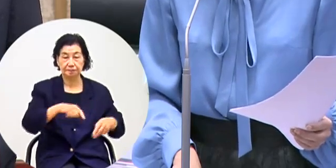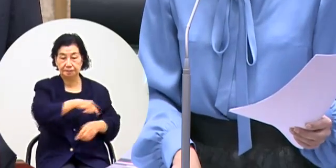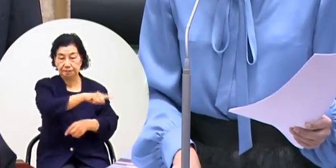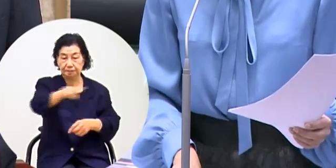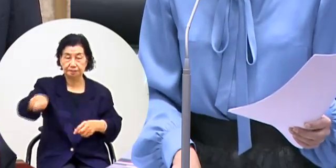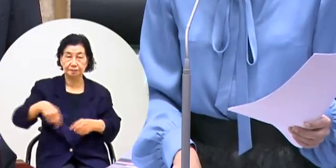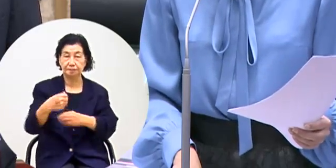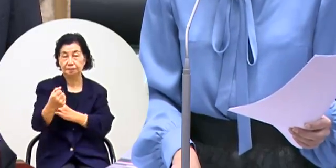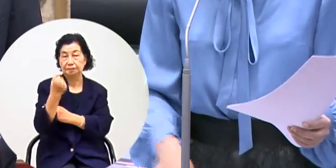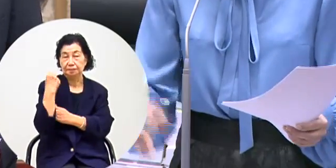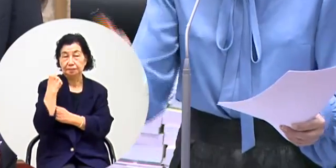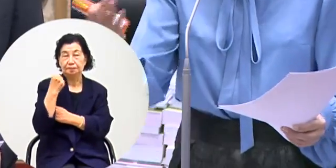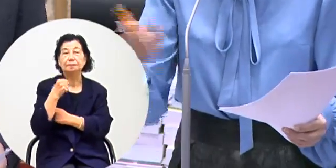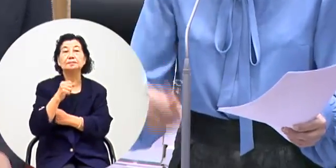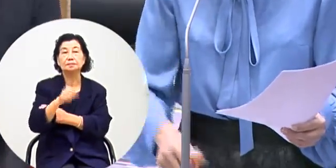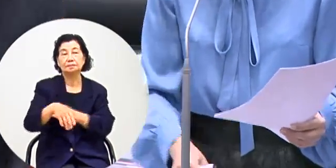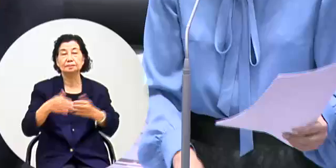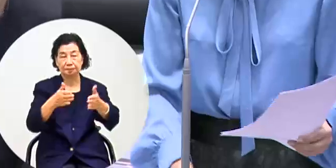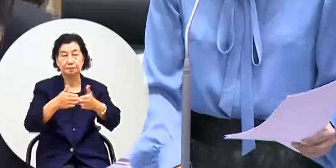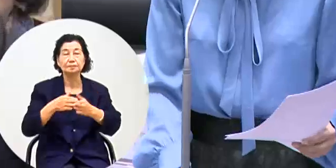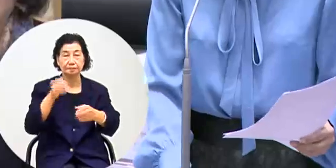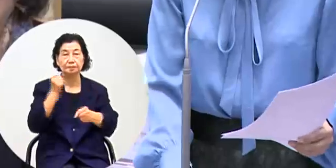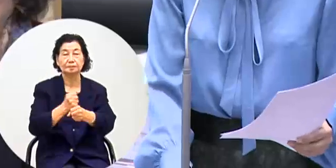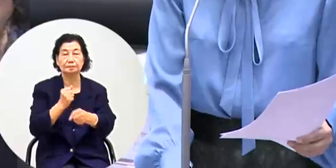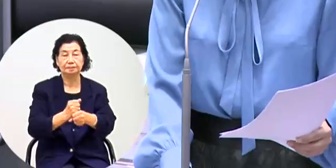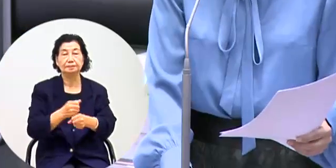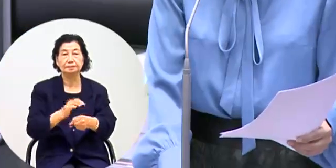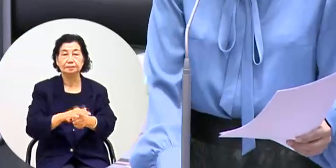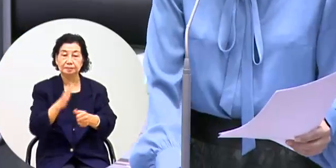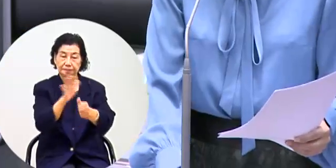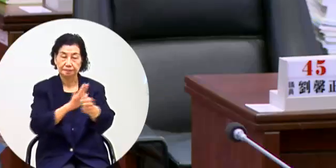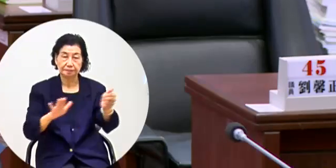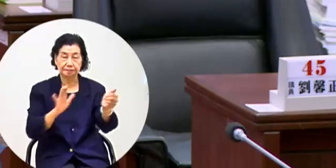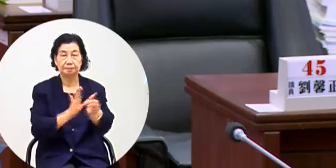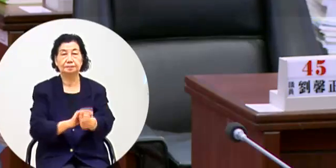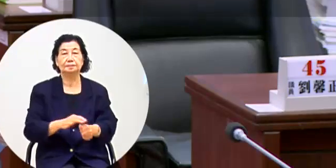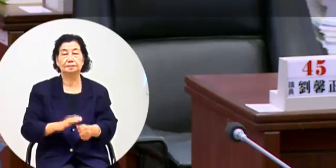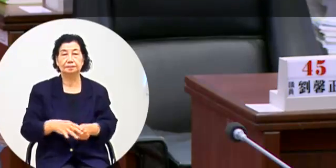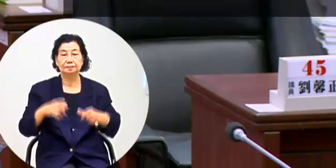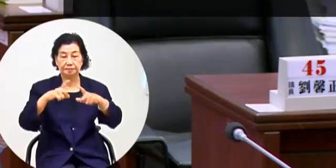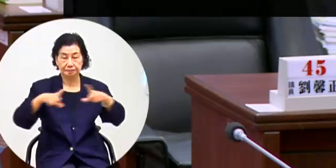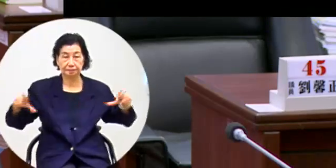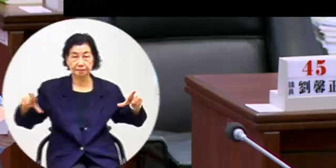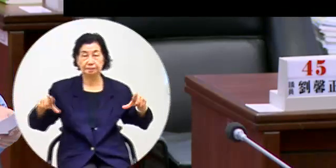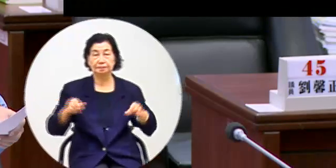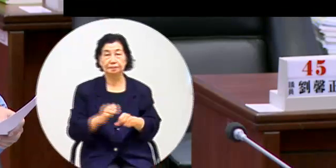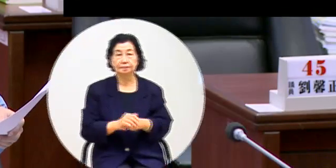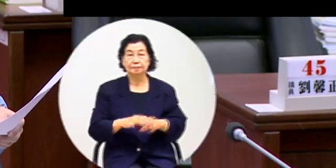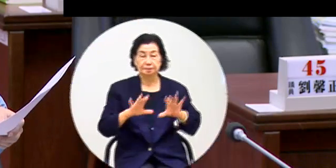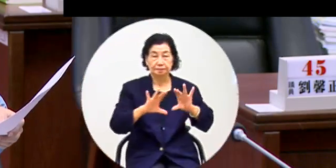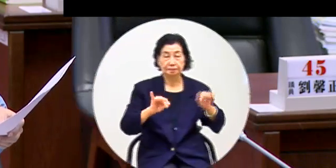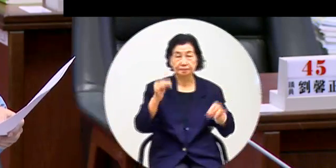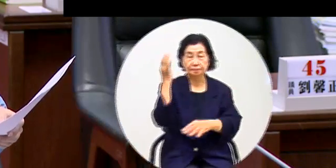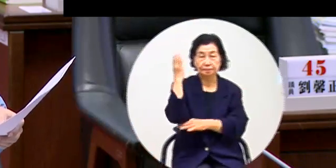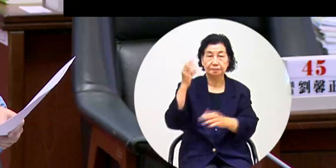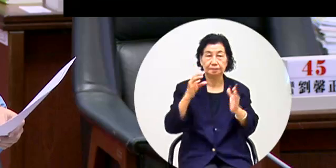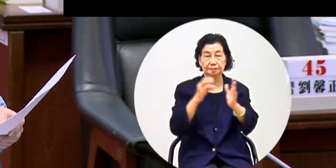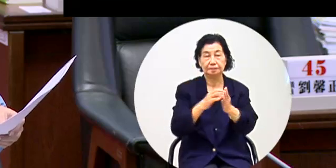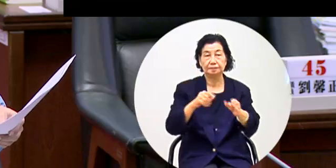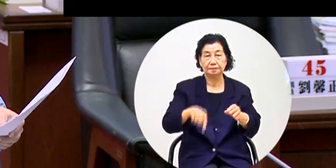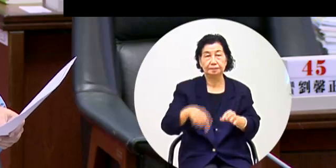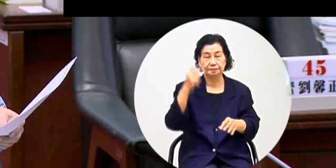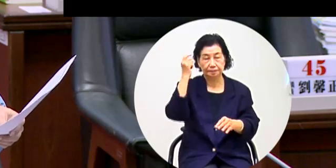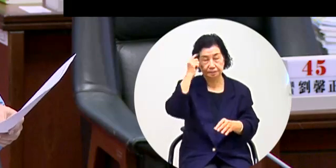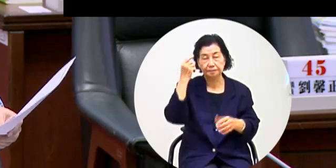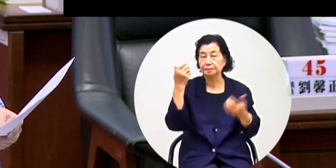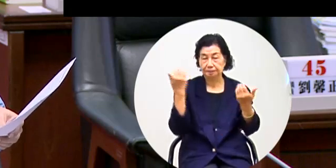好不好？ 确实是很大。 是是，好，局长你先请坐。但是我对于地震局是最不满的哦。地震局其实在这里面扮了一个很重